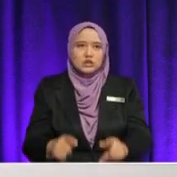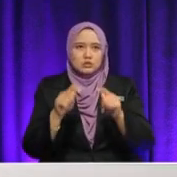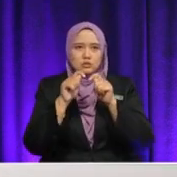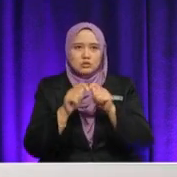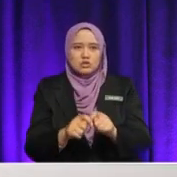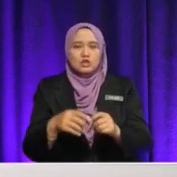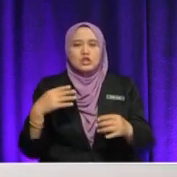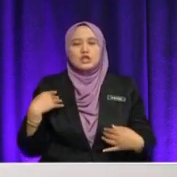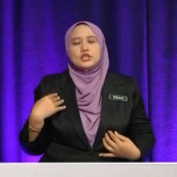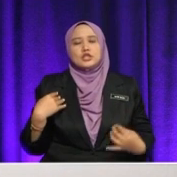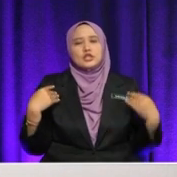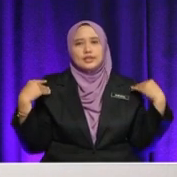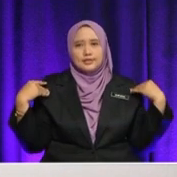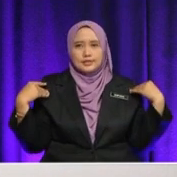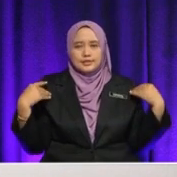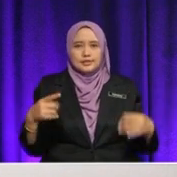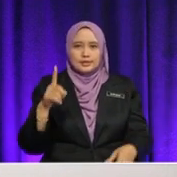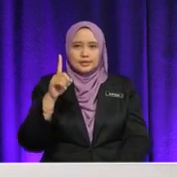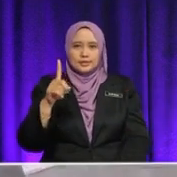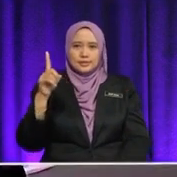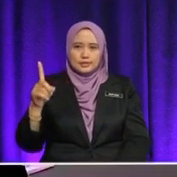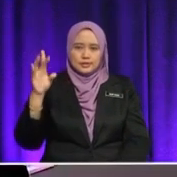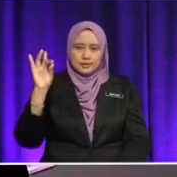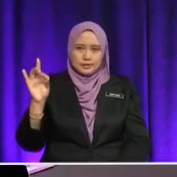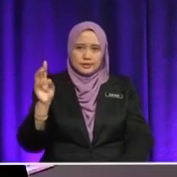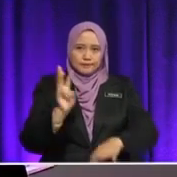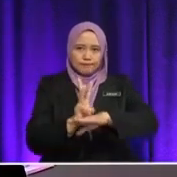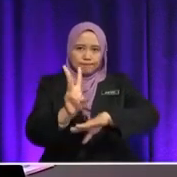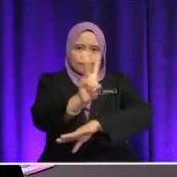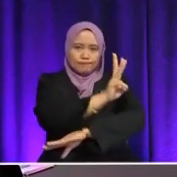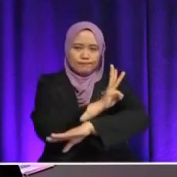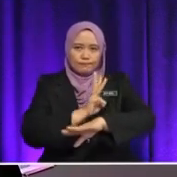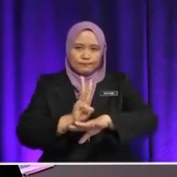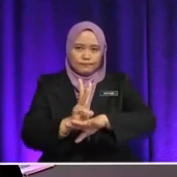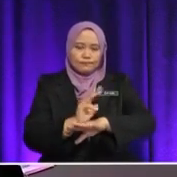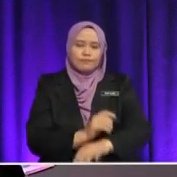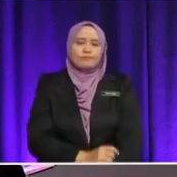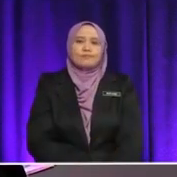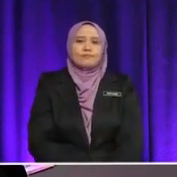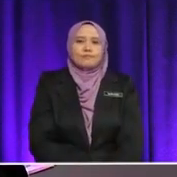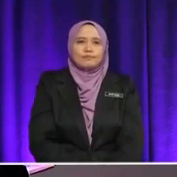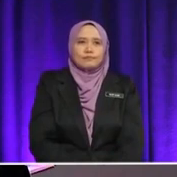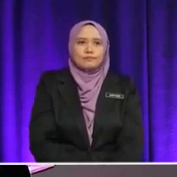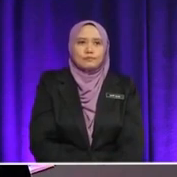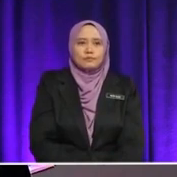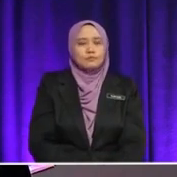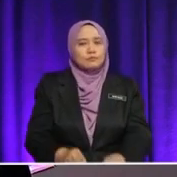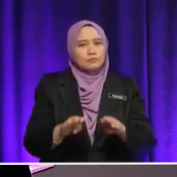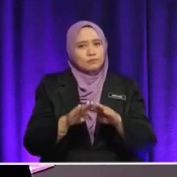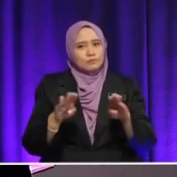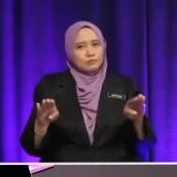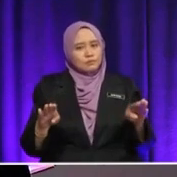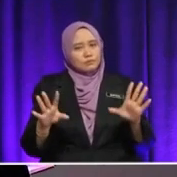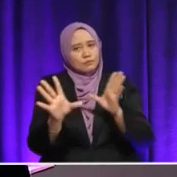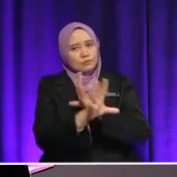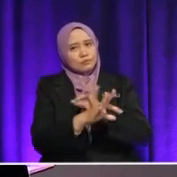118 buah kawasan luas ya mewakili keseluruhan negeri Sabah kaki berbeza dengan Serawak tadi kita lihat